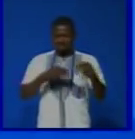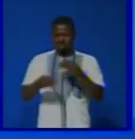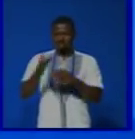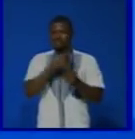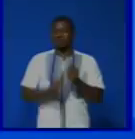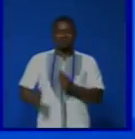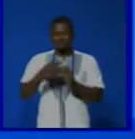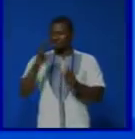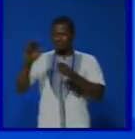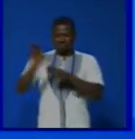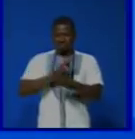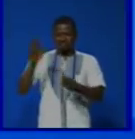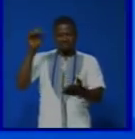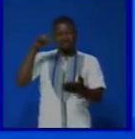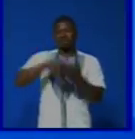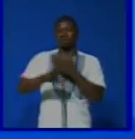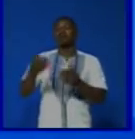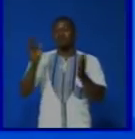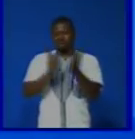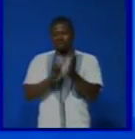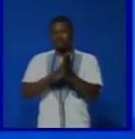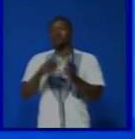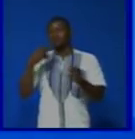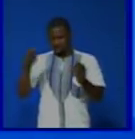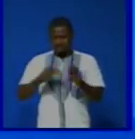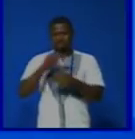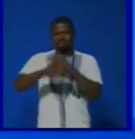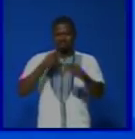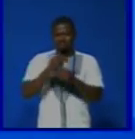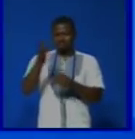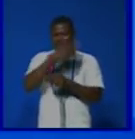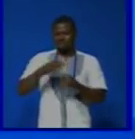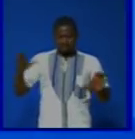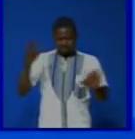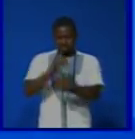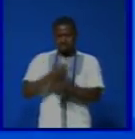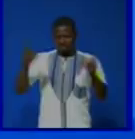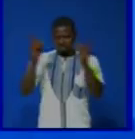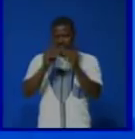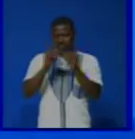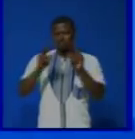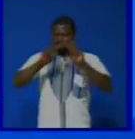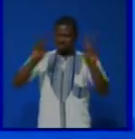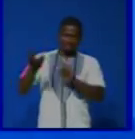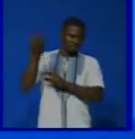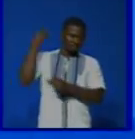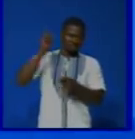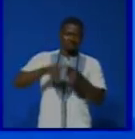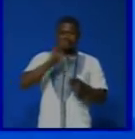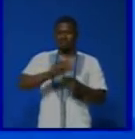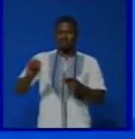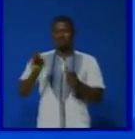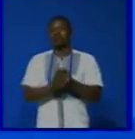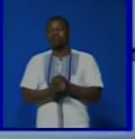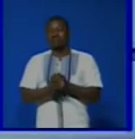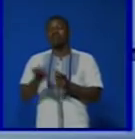reçu leur parchemin vendredi dernier à Ouagadougou. 11 promotions viennent ainsi de bénéficier d'une formation à l'INTP.